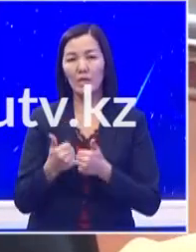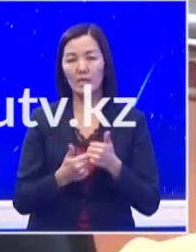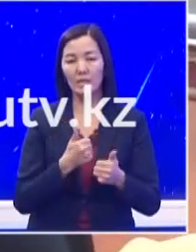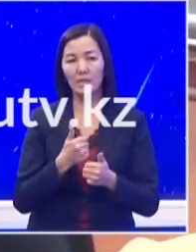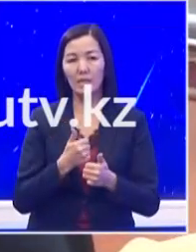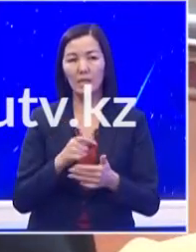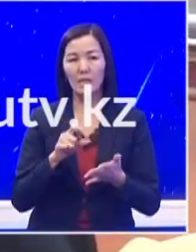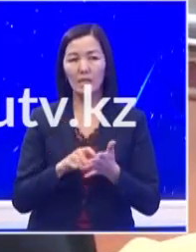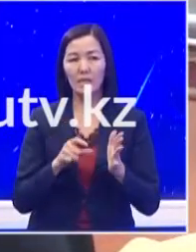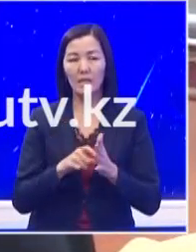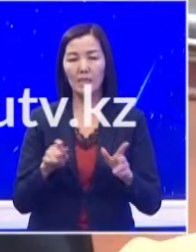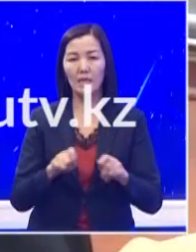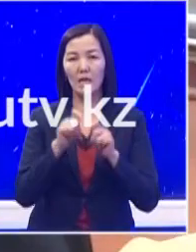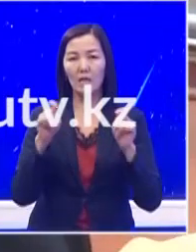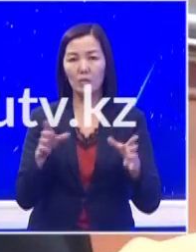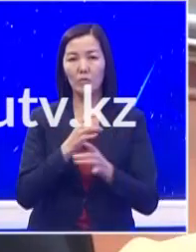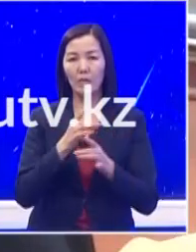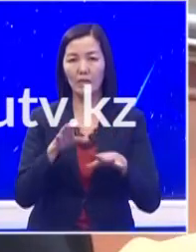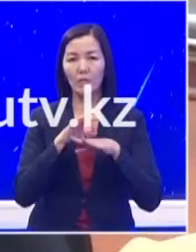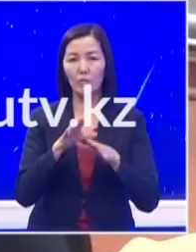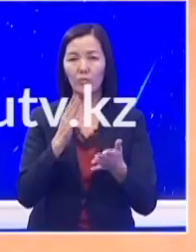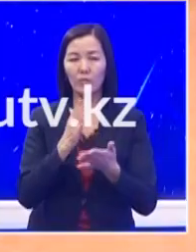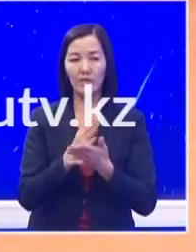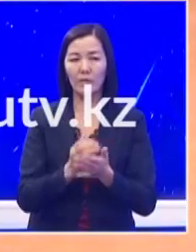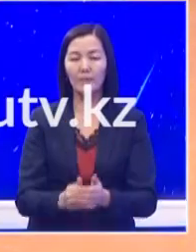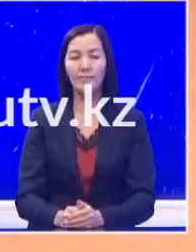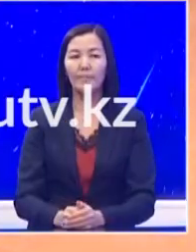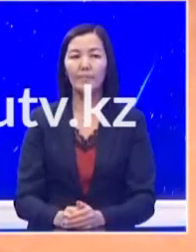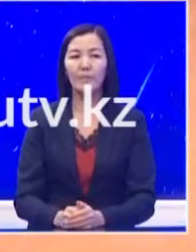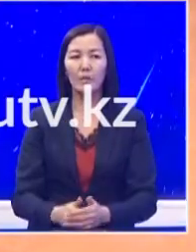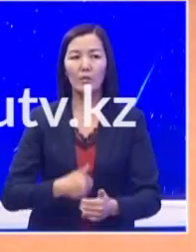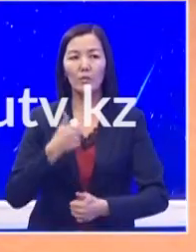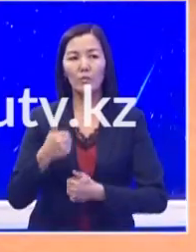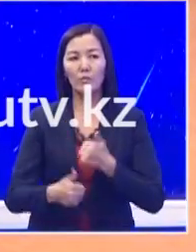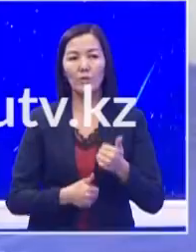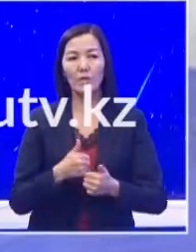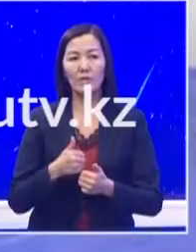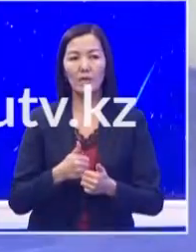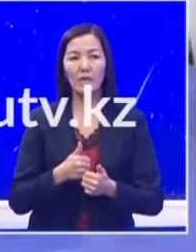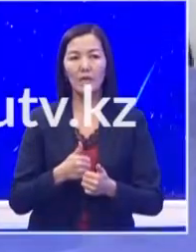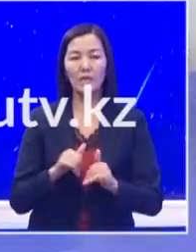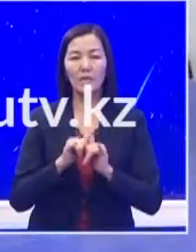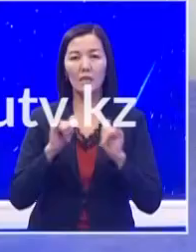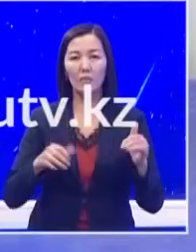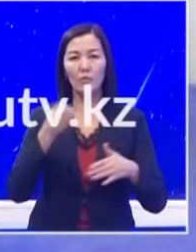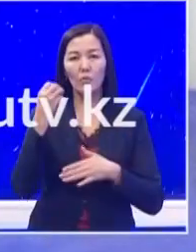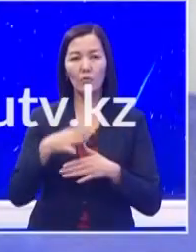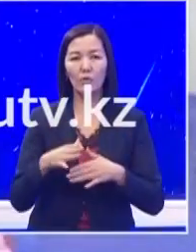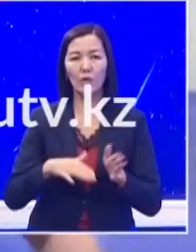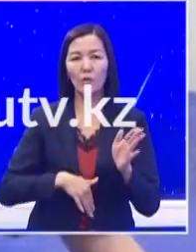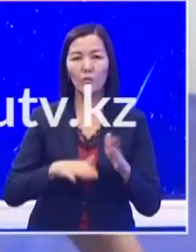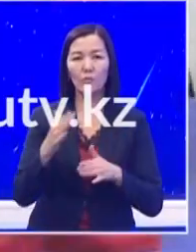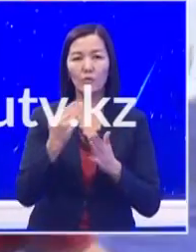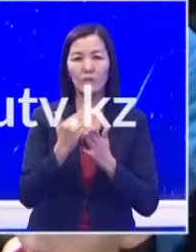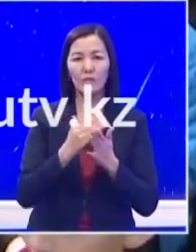жарыс залымыздың ашылу салтанаты да өтіп жатыр осымен қатар. Бұл турнирде мектептен тыс дамыту орталығының өрендері үздіктер тізіміне